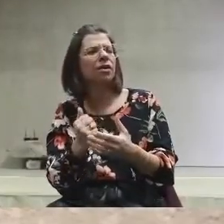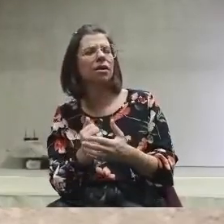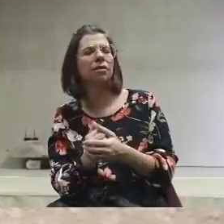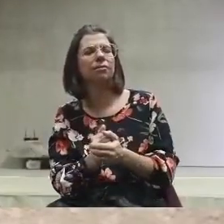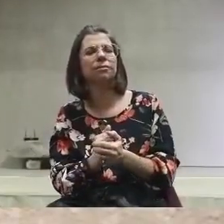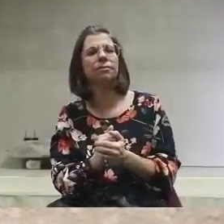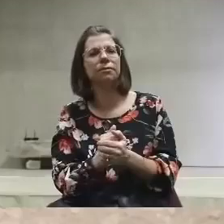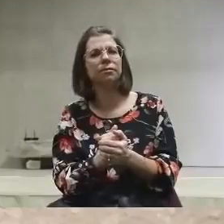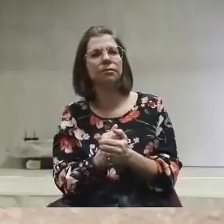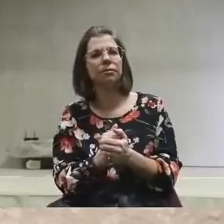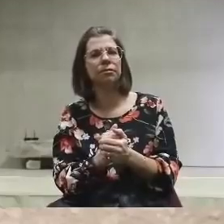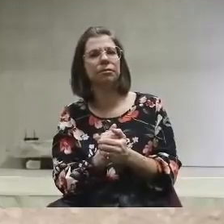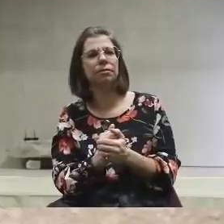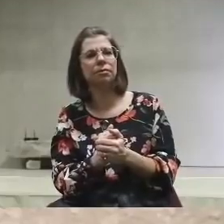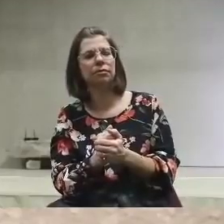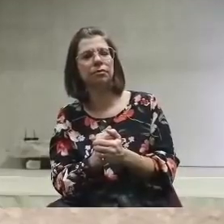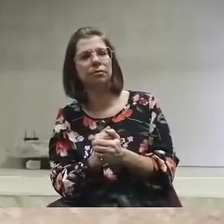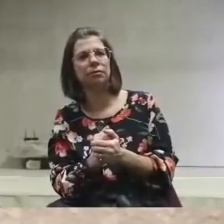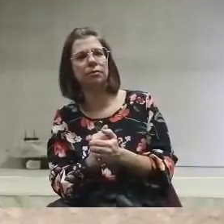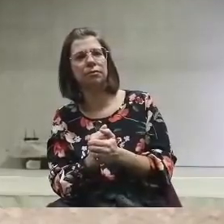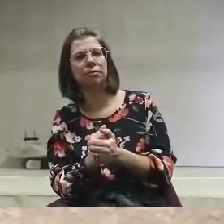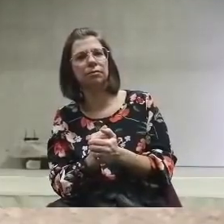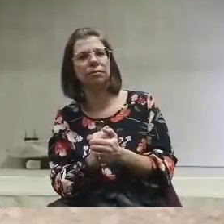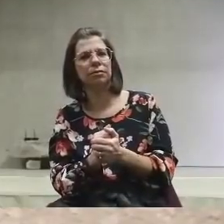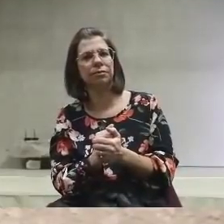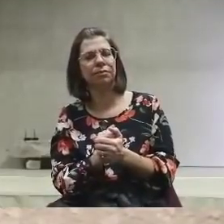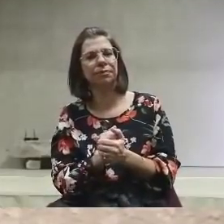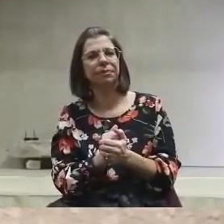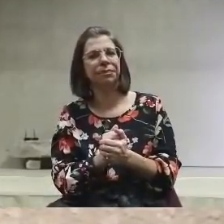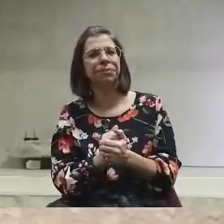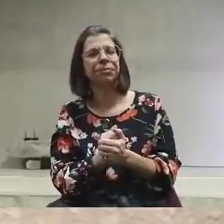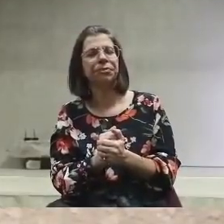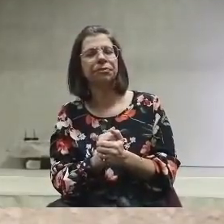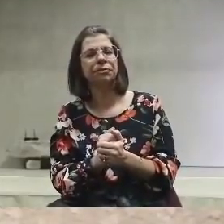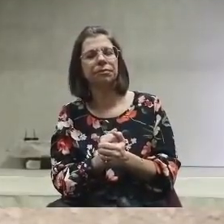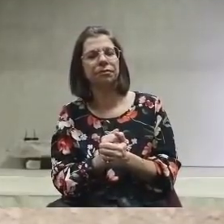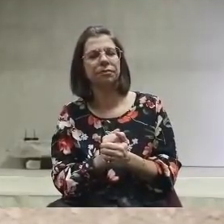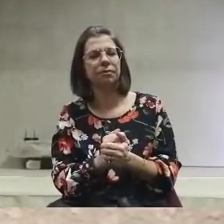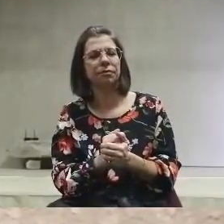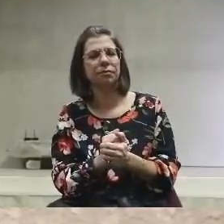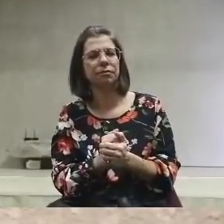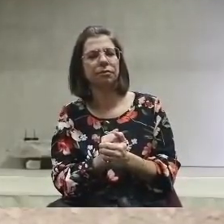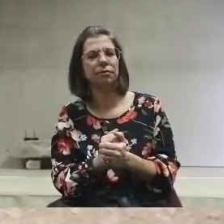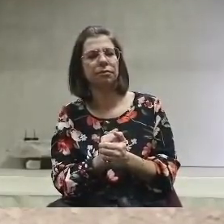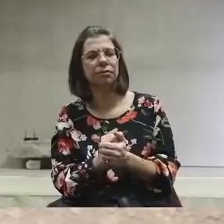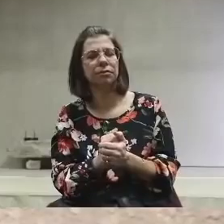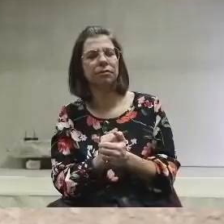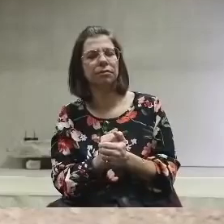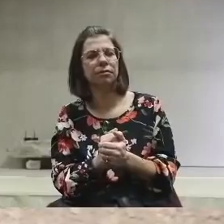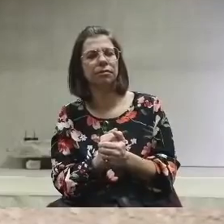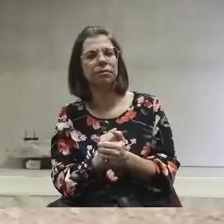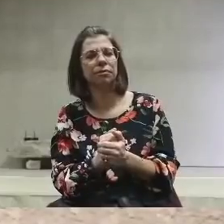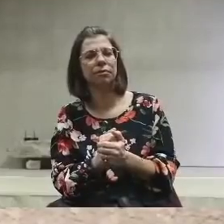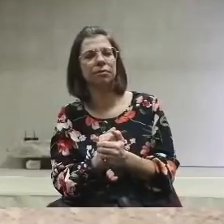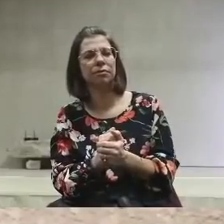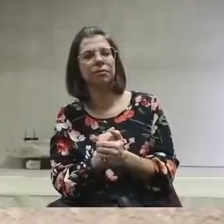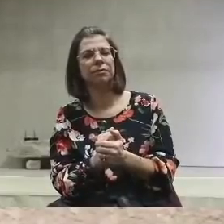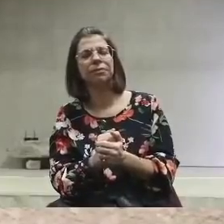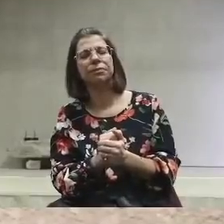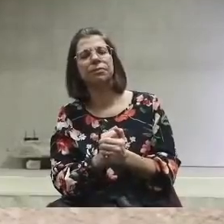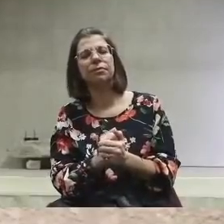petit peu plus, on lui aurait coupé sa cheville. Il a été atteint